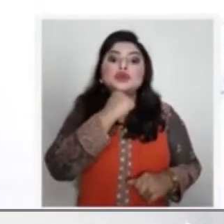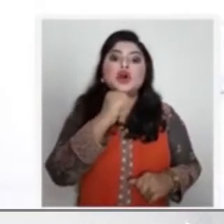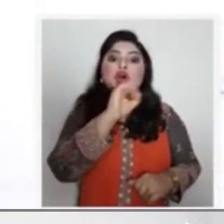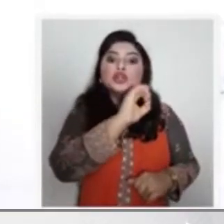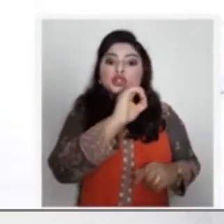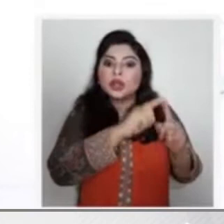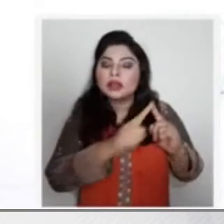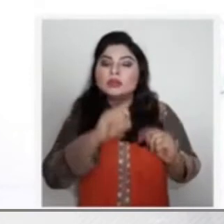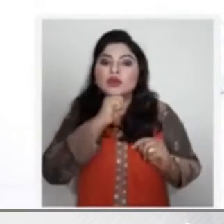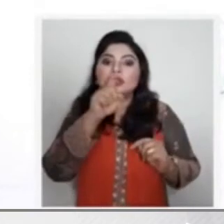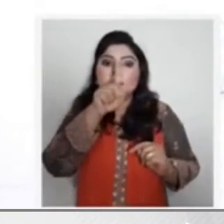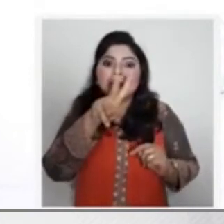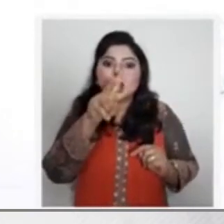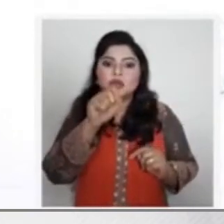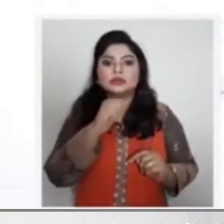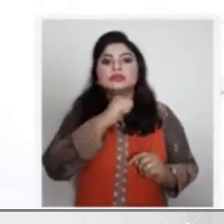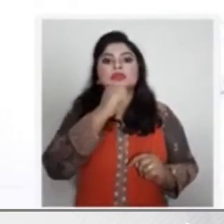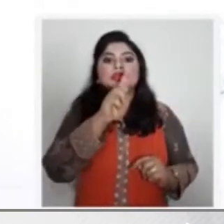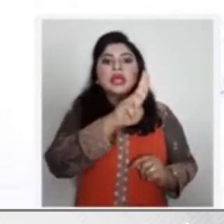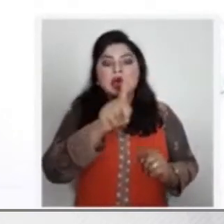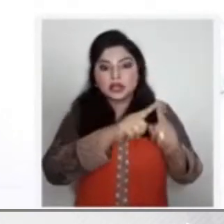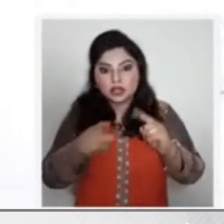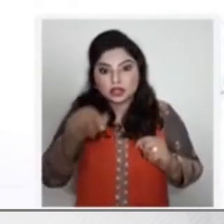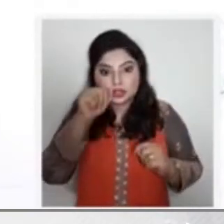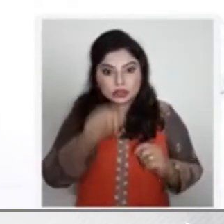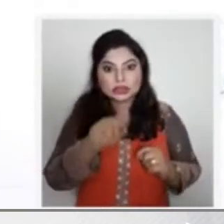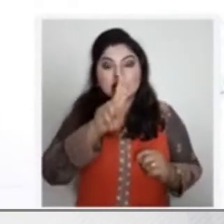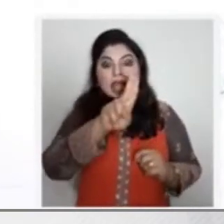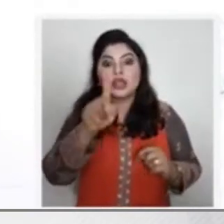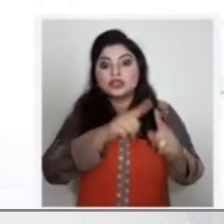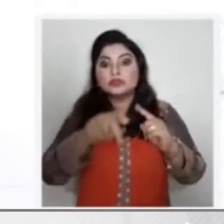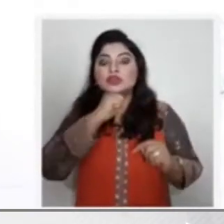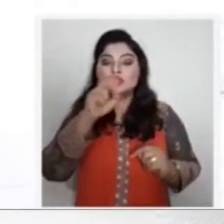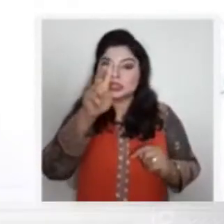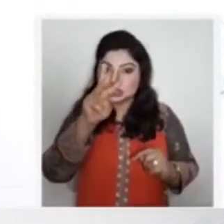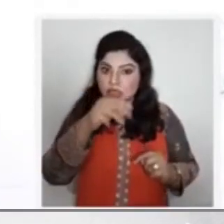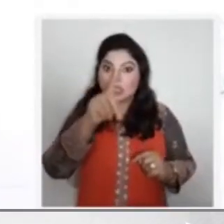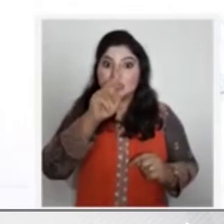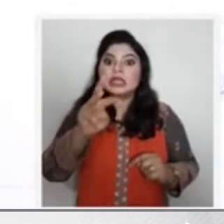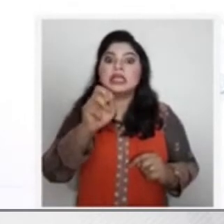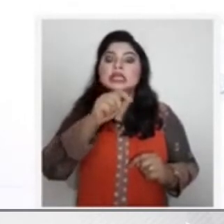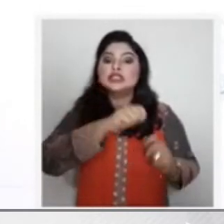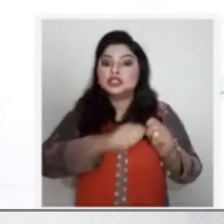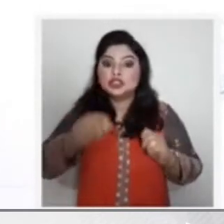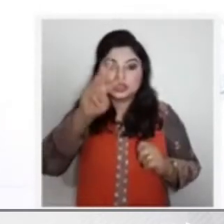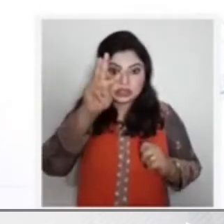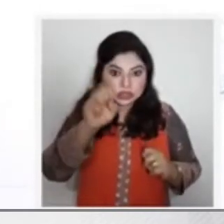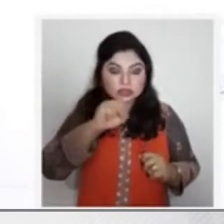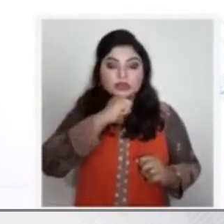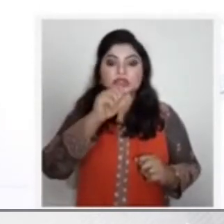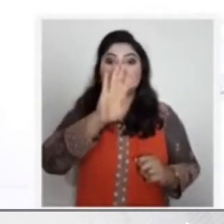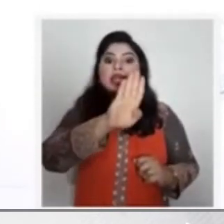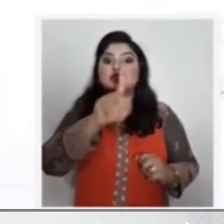এ পর্যন্ত যারা মৃত্যুবরণ করেছেন তাদের মধ্যে ০-১০ বছরের ১২ জন, ১১-২০ বছরের ২৩